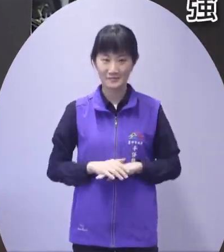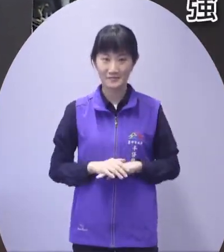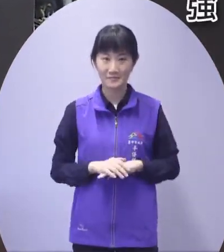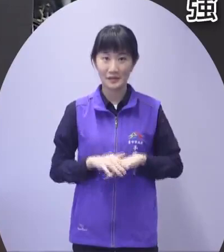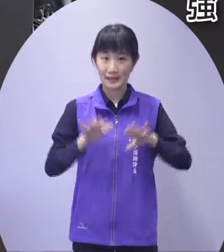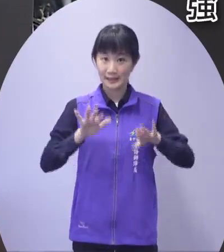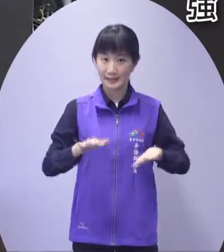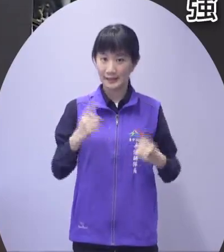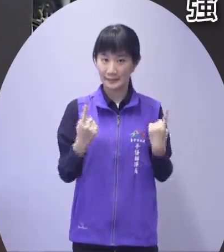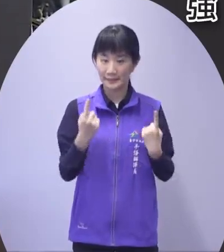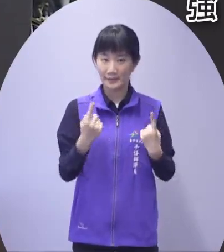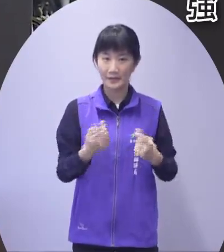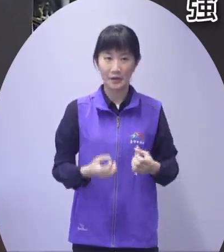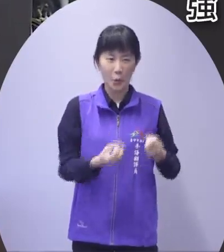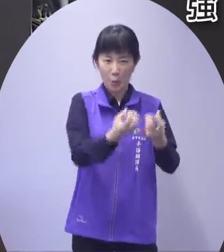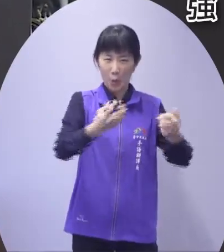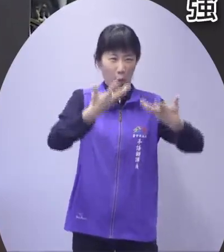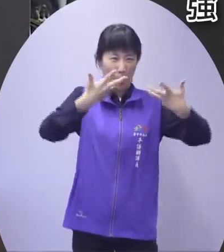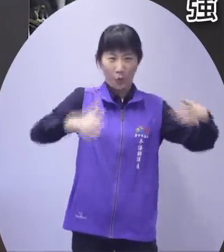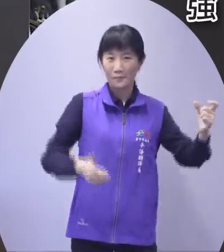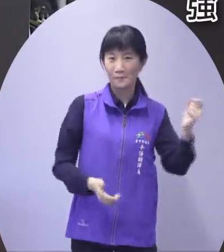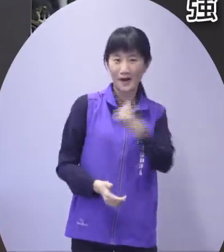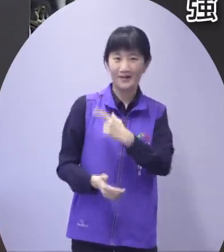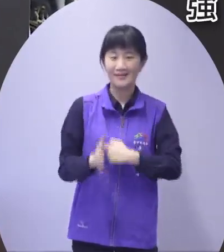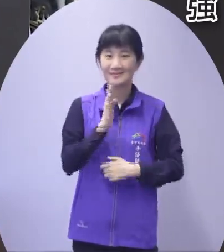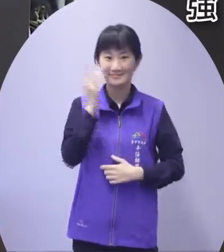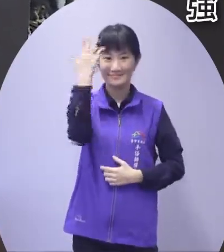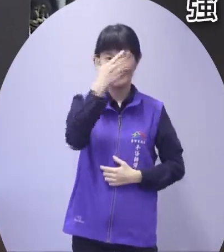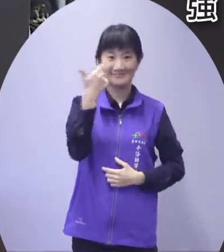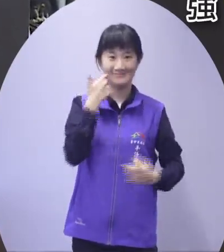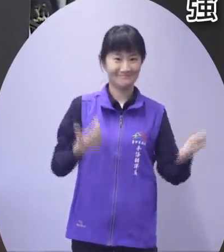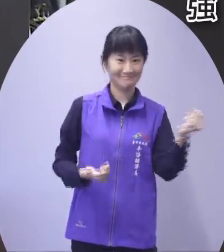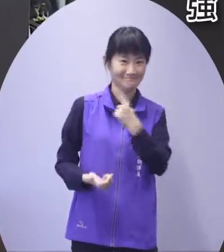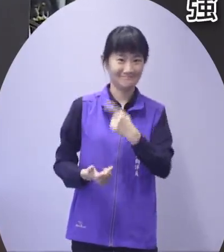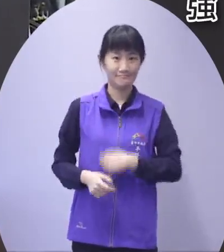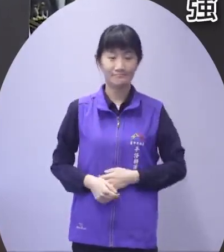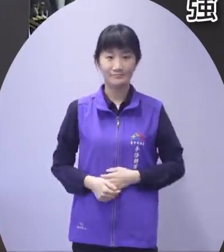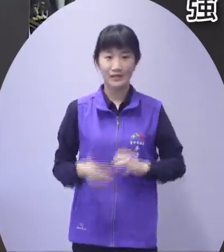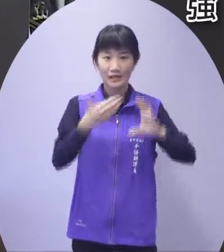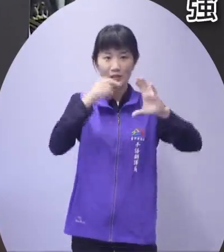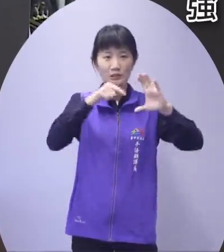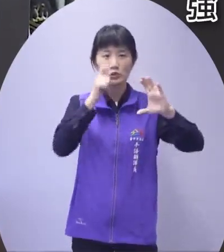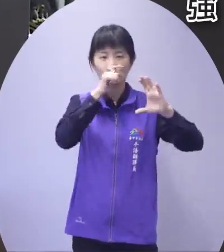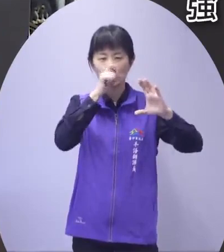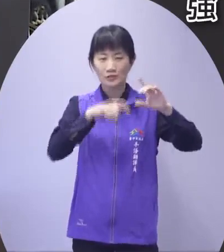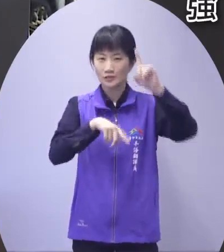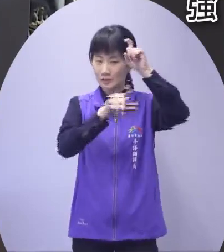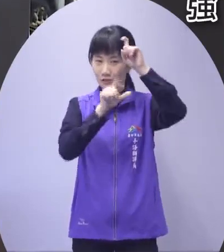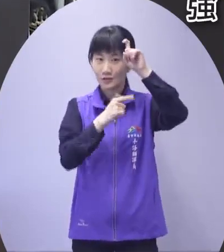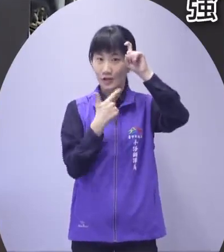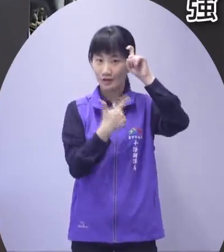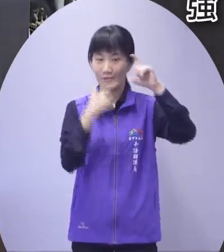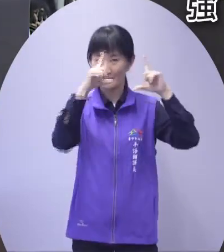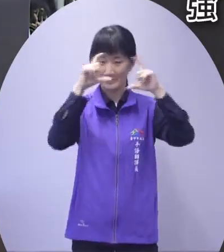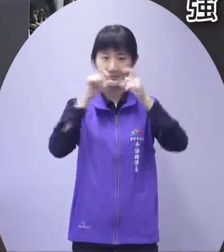这个情况会更灿烂、更漂亮啊、哦，就是10月6号的情